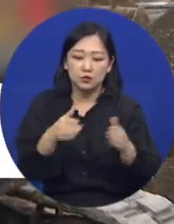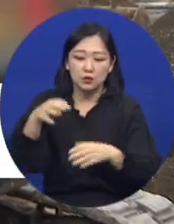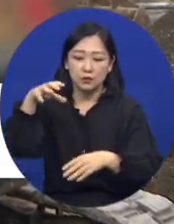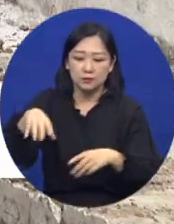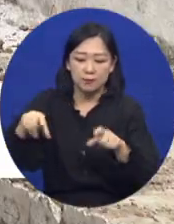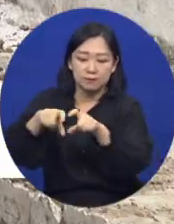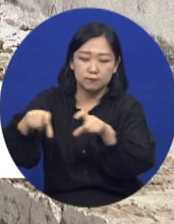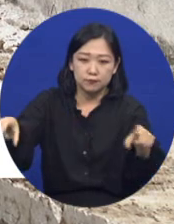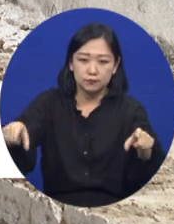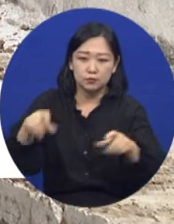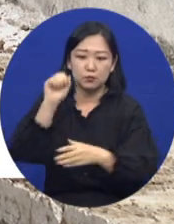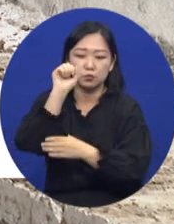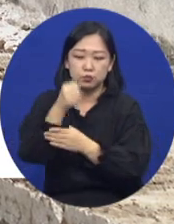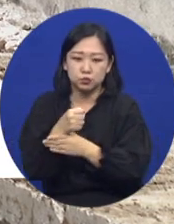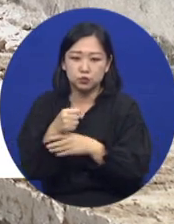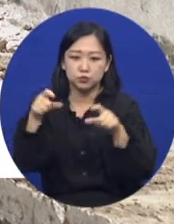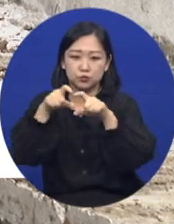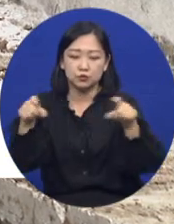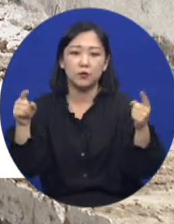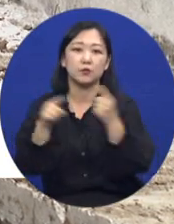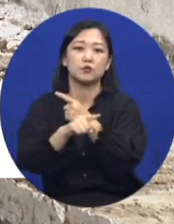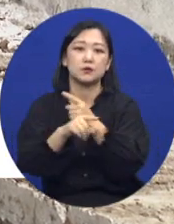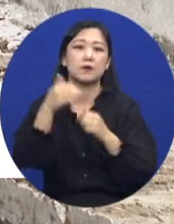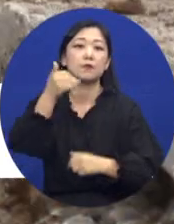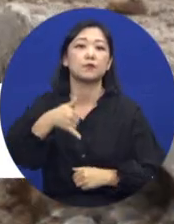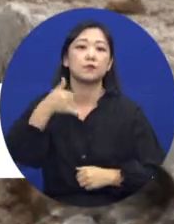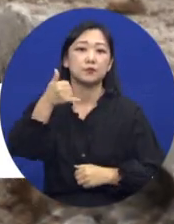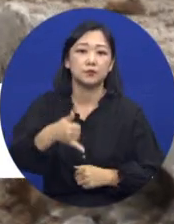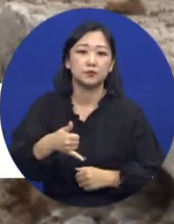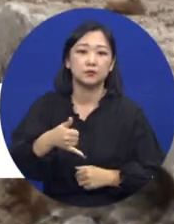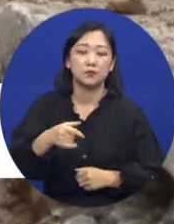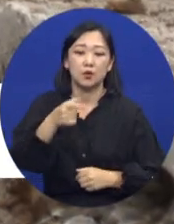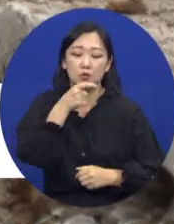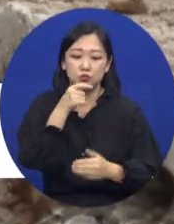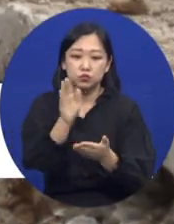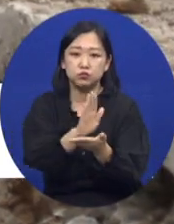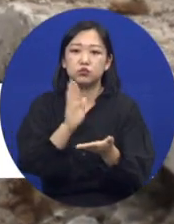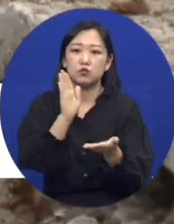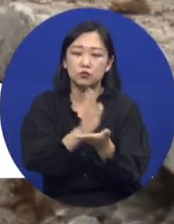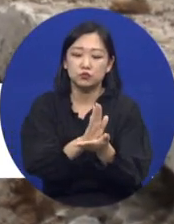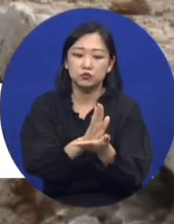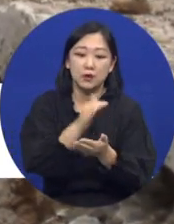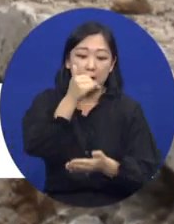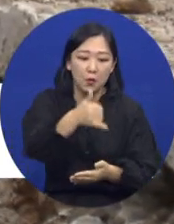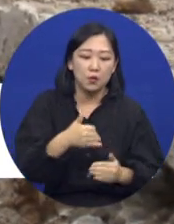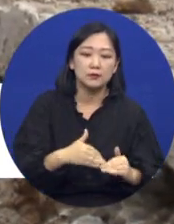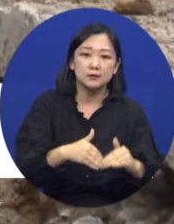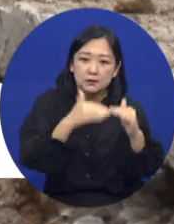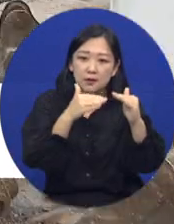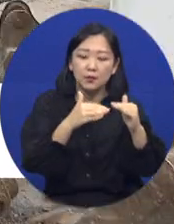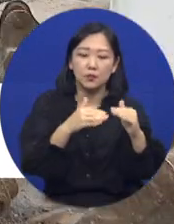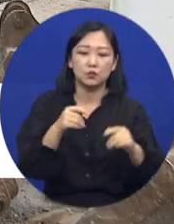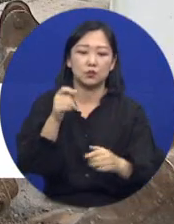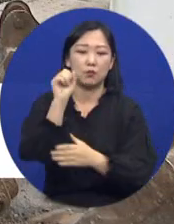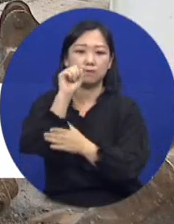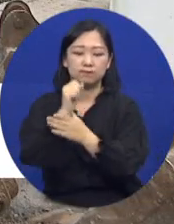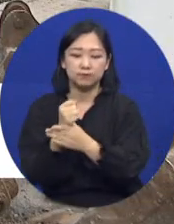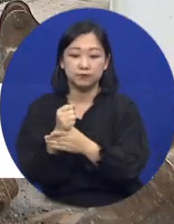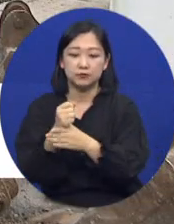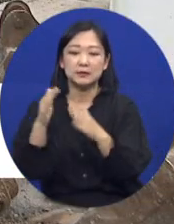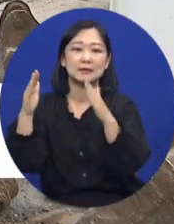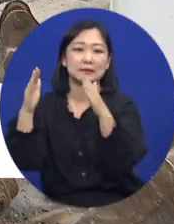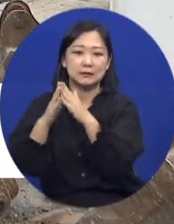낡은 하수관을 교체하는 공사입니다. 제주도 상하수도본부는 공사를 진행하면서 낡은